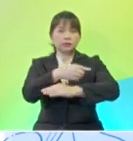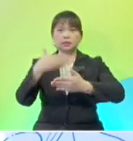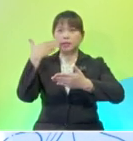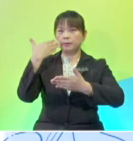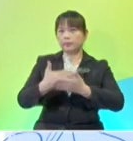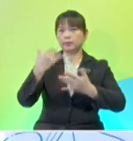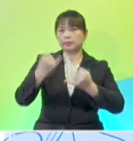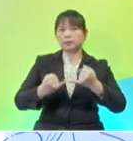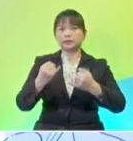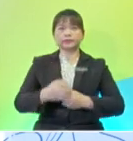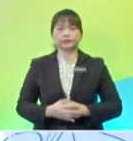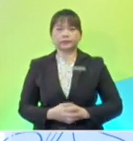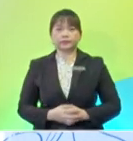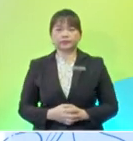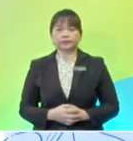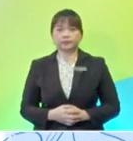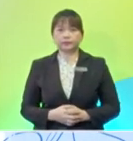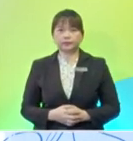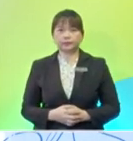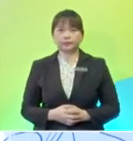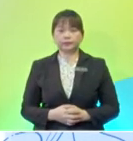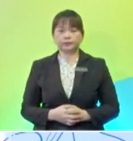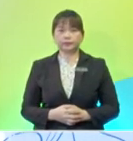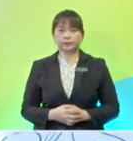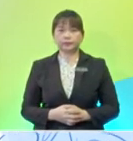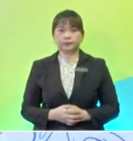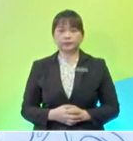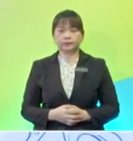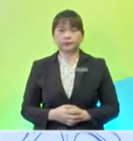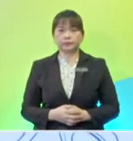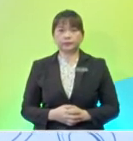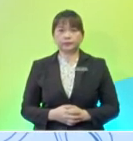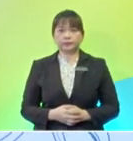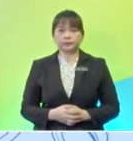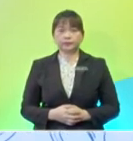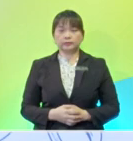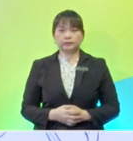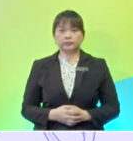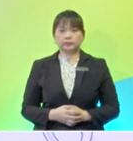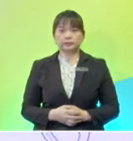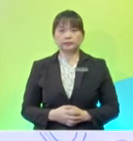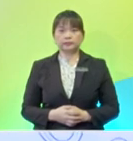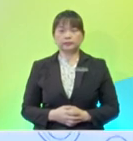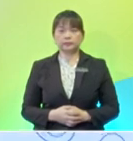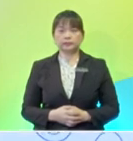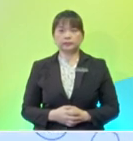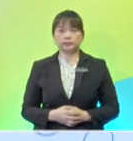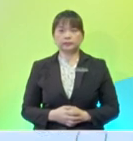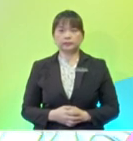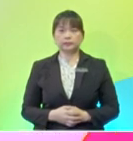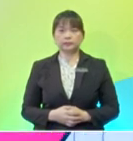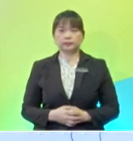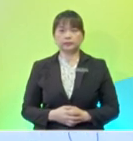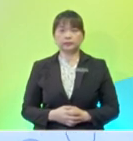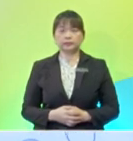oke pastikan Solari ya pastikan dia sama lain oke kita garis